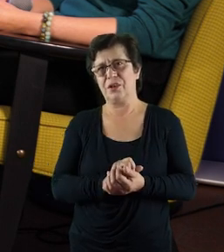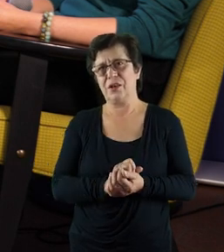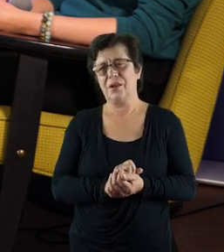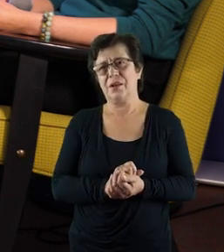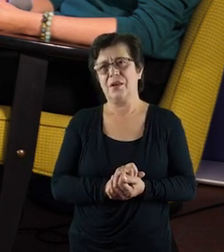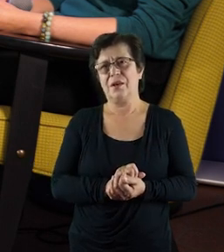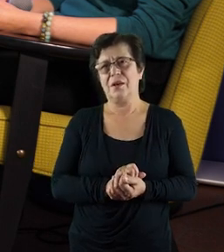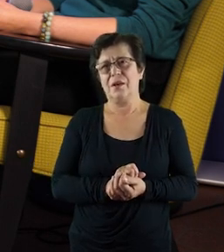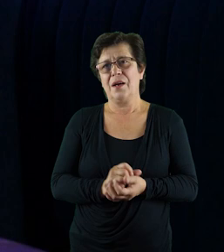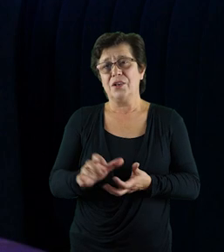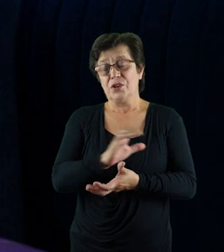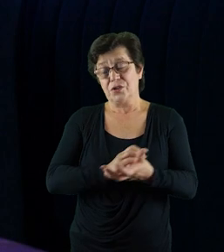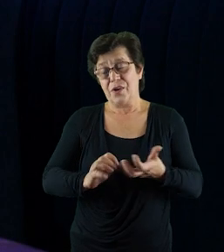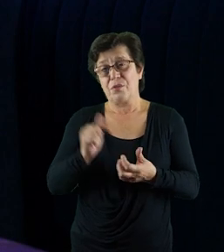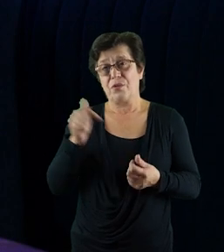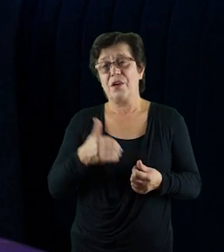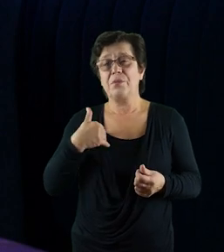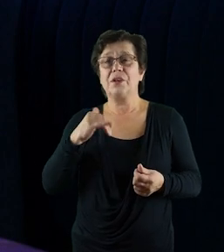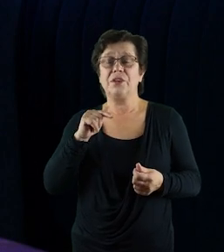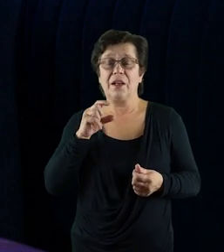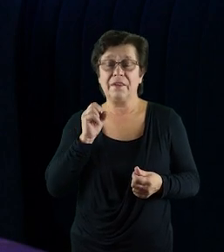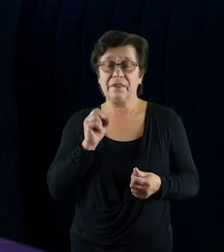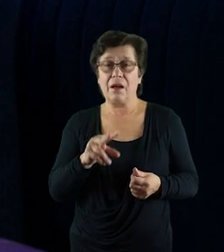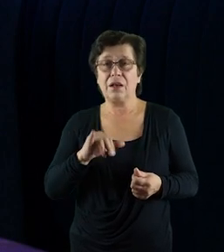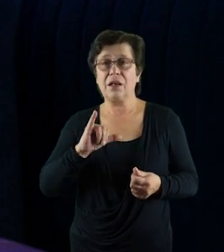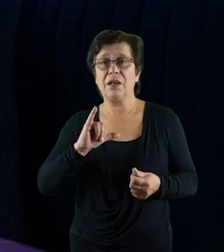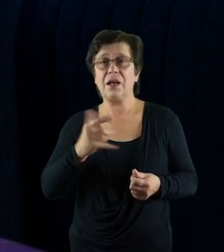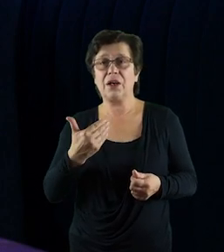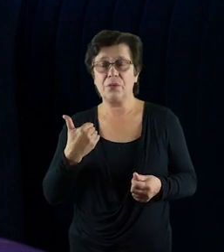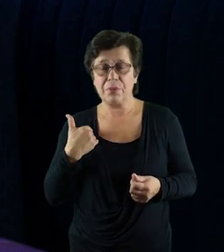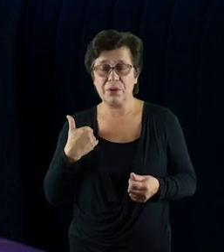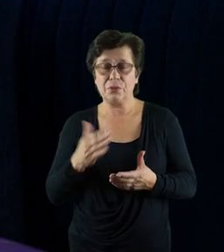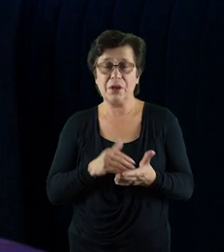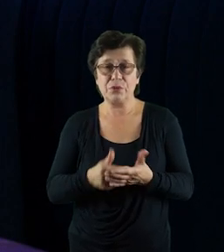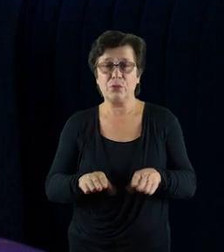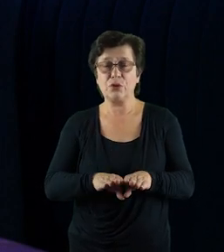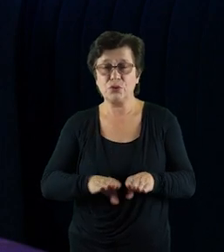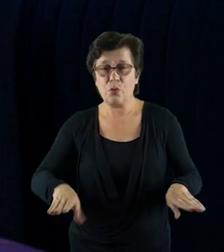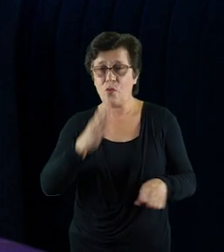taki, jaki był. Stół powinien wyglądać tak jak stół.